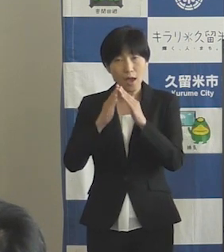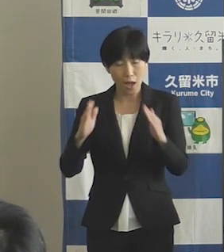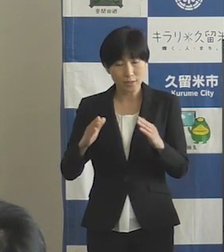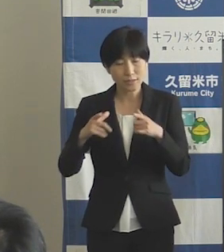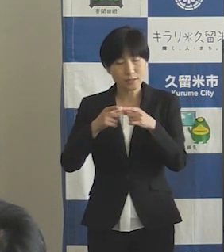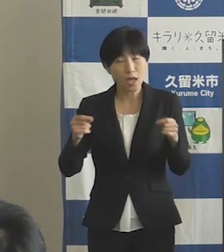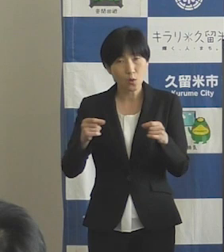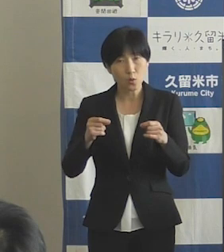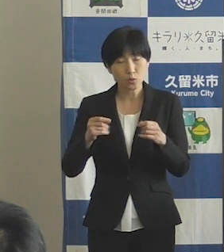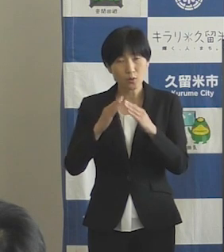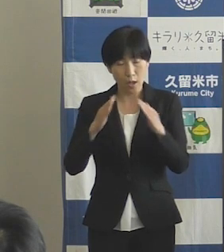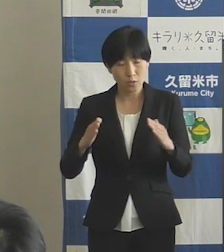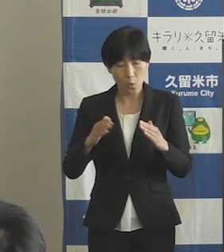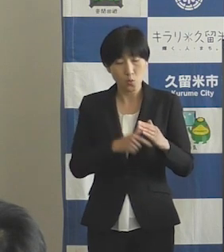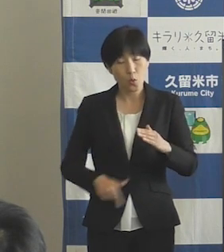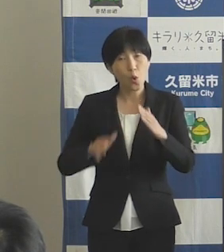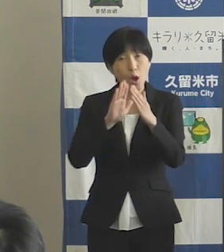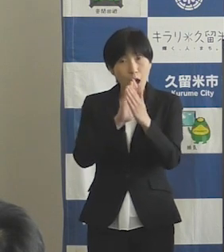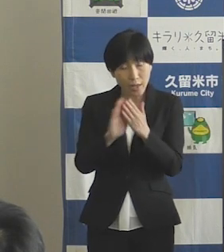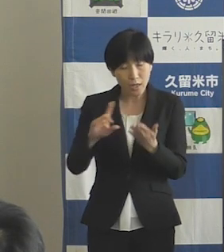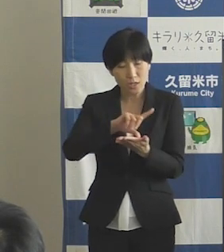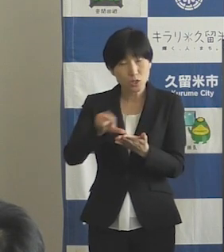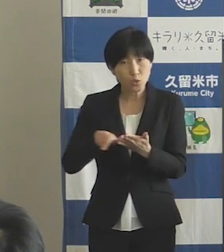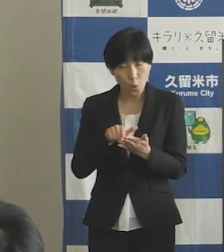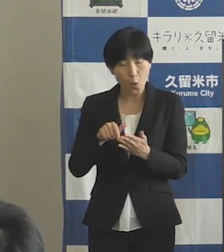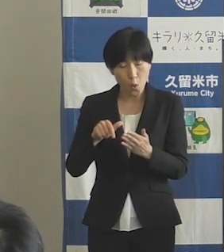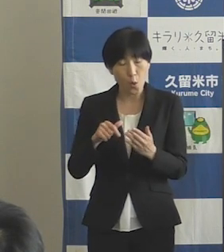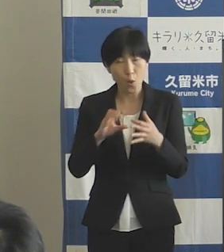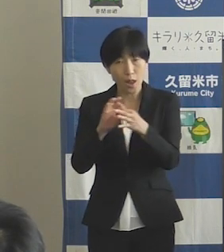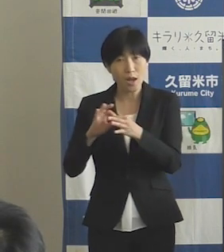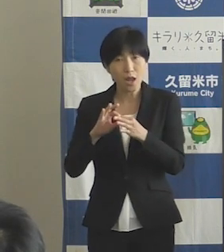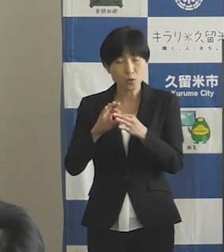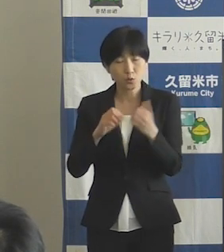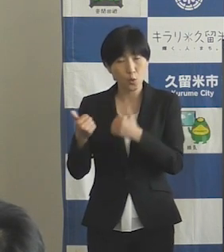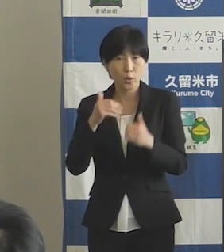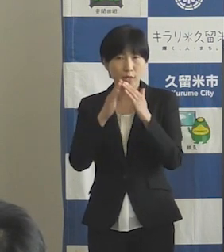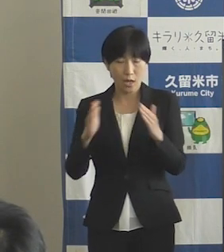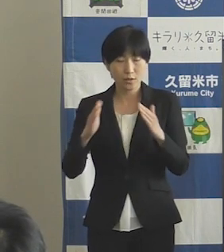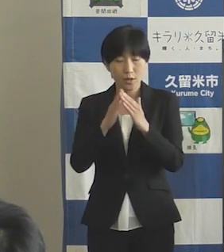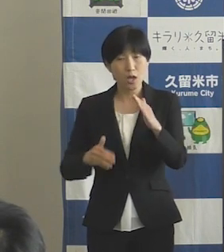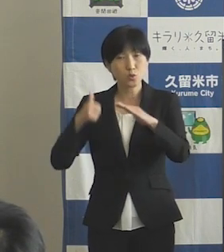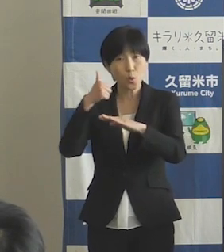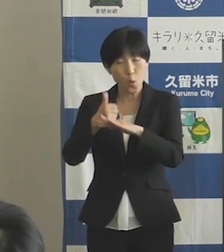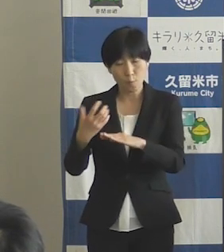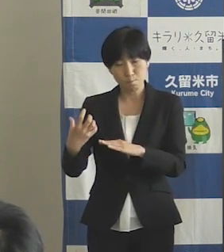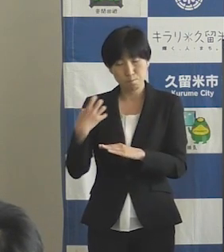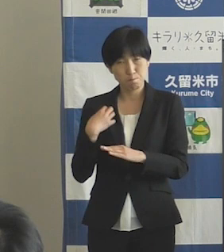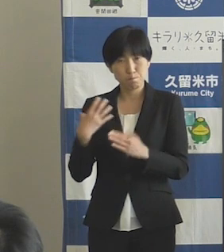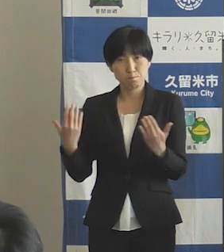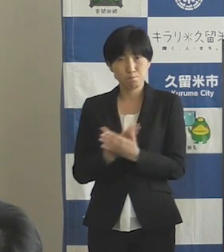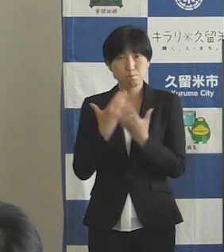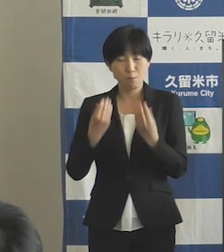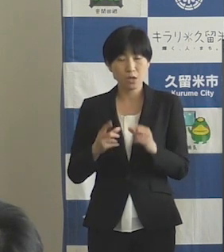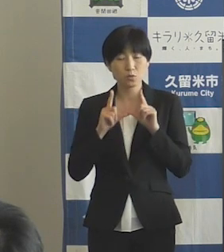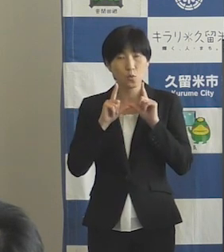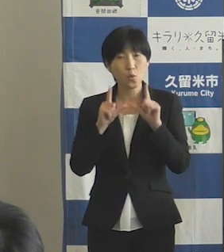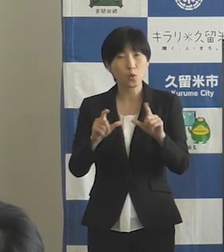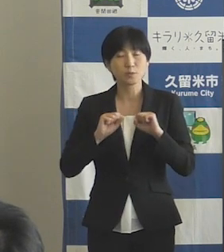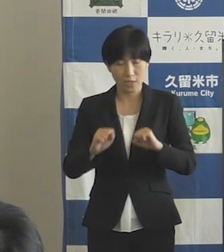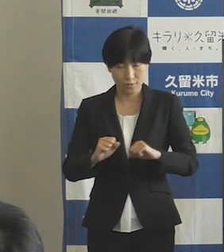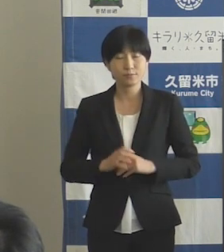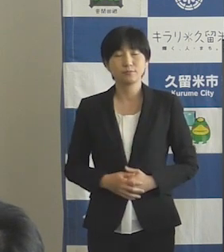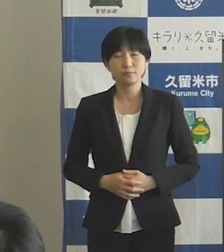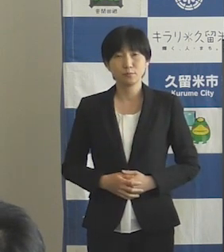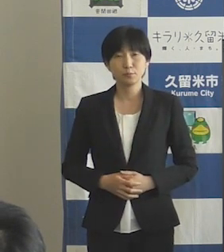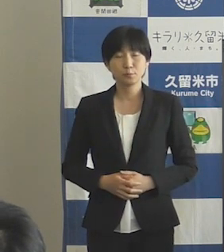が、その福岡県地方連絡協議会の会長に就任いたしましたのでご報告いたしたいと思